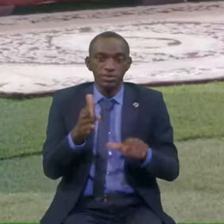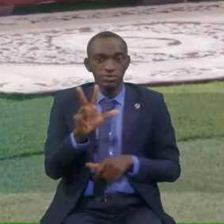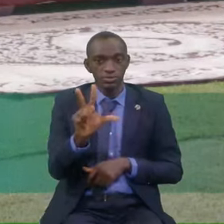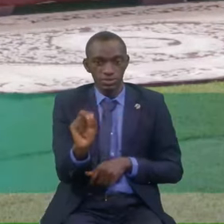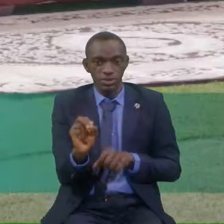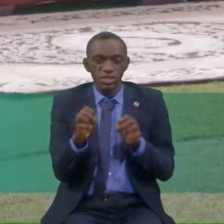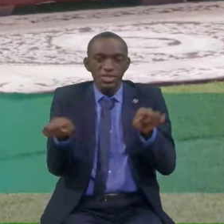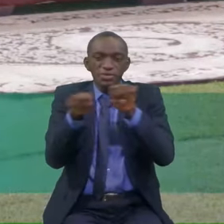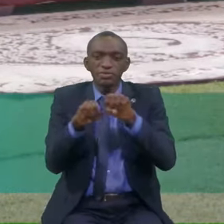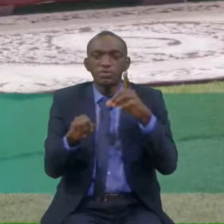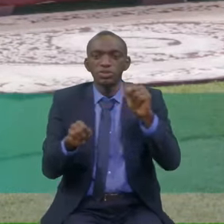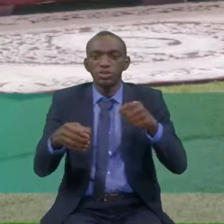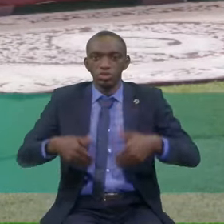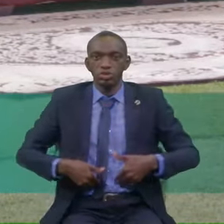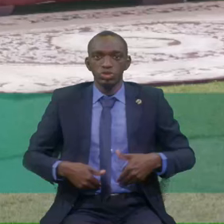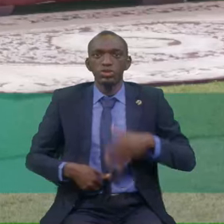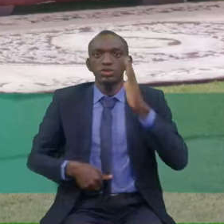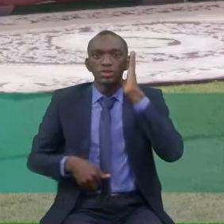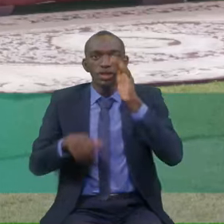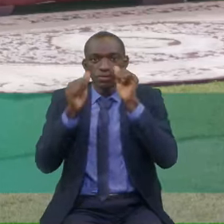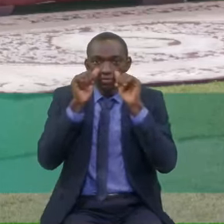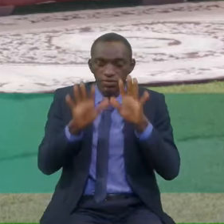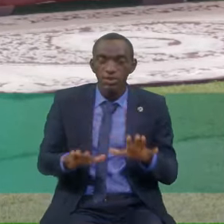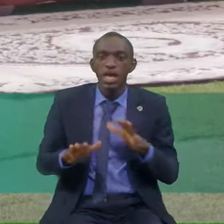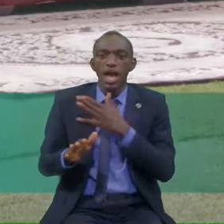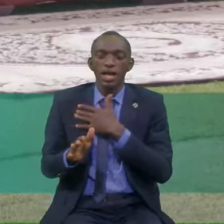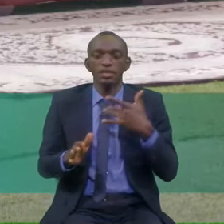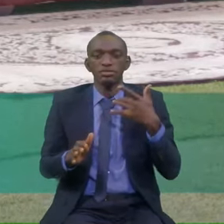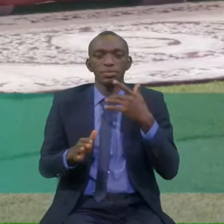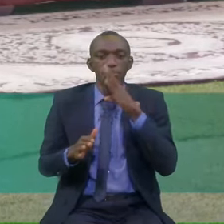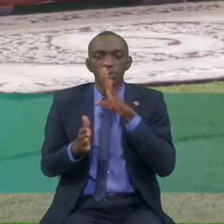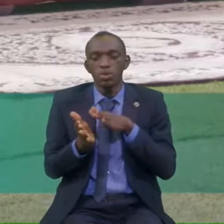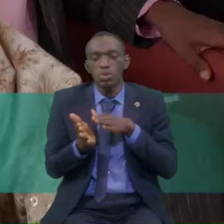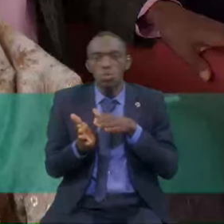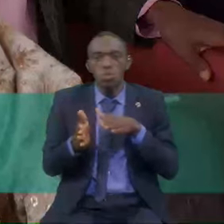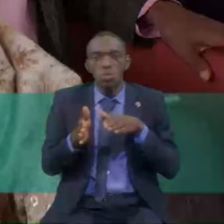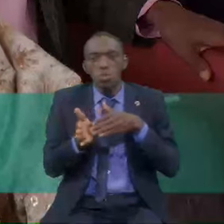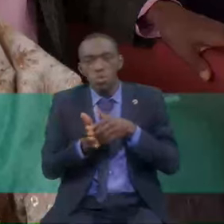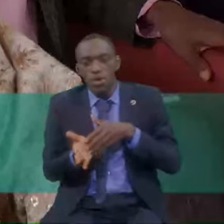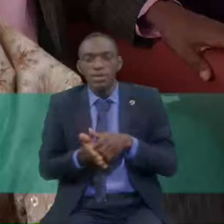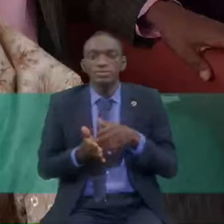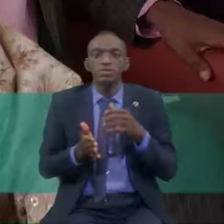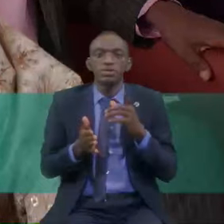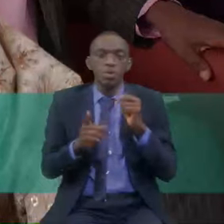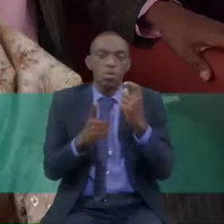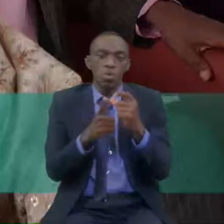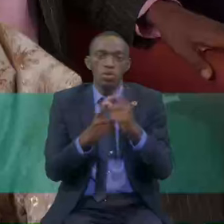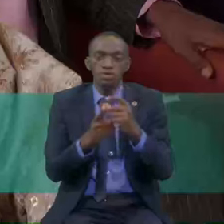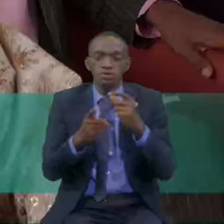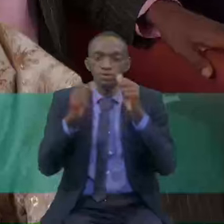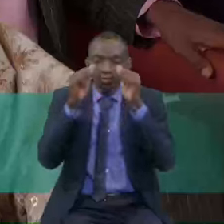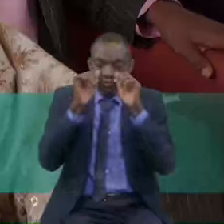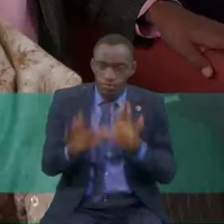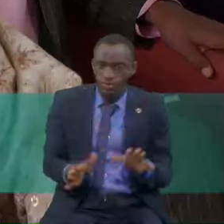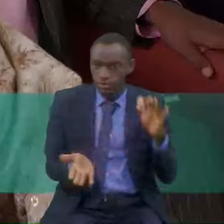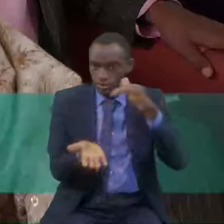les adolescents se fatiguent et se lassent, se fatiguent. Le